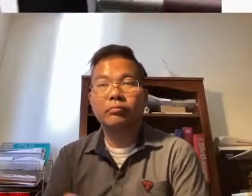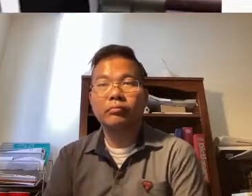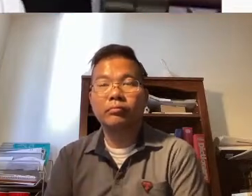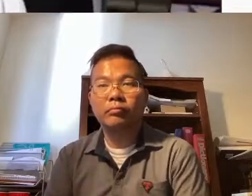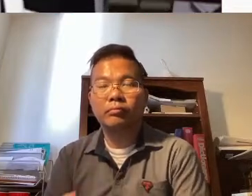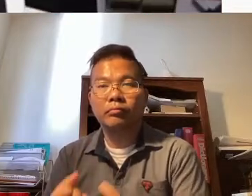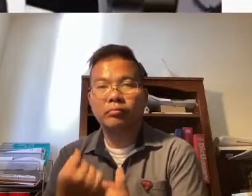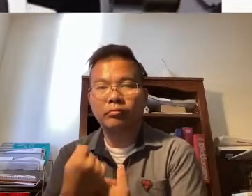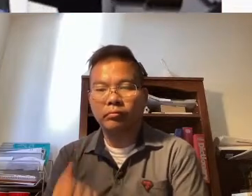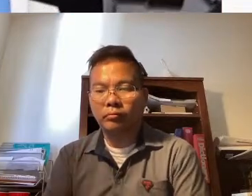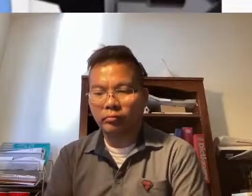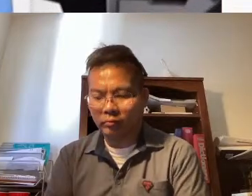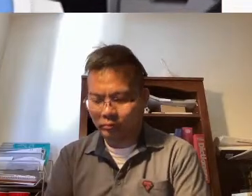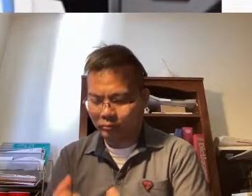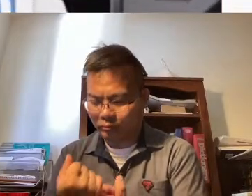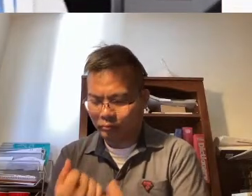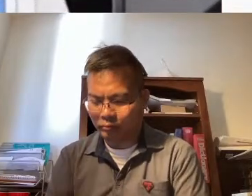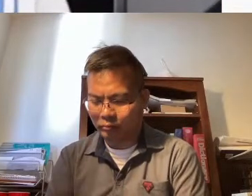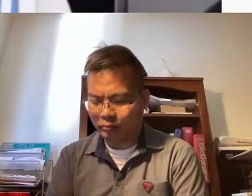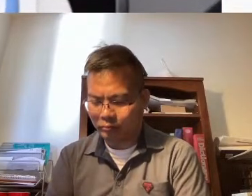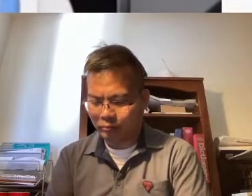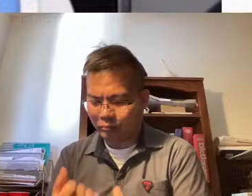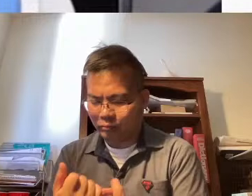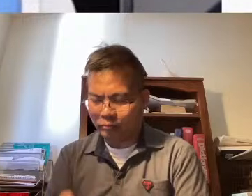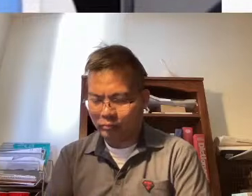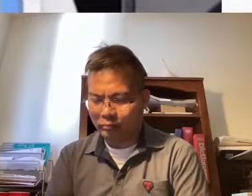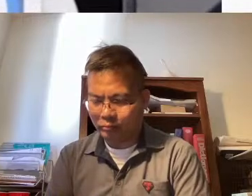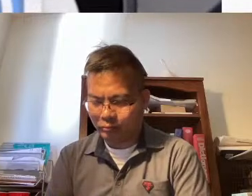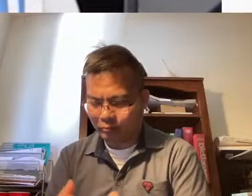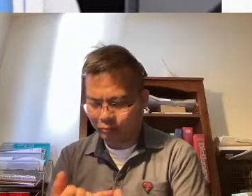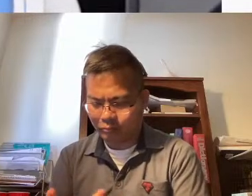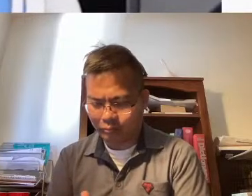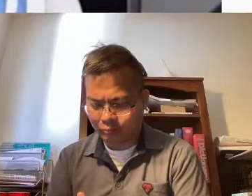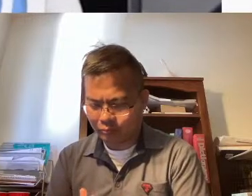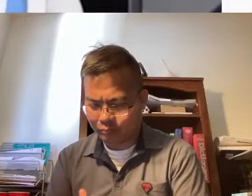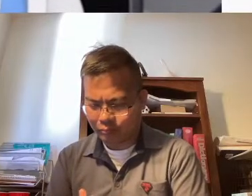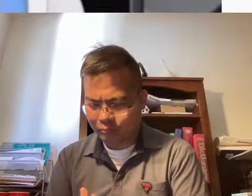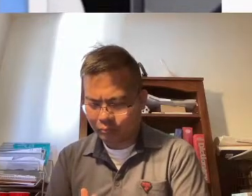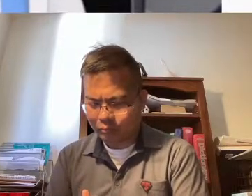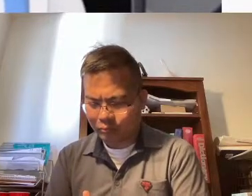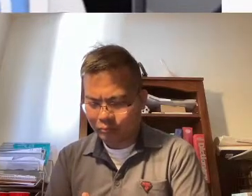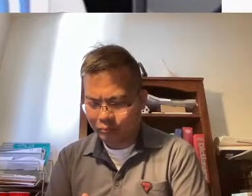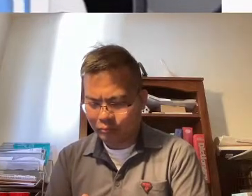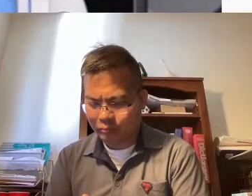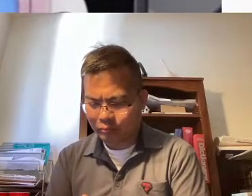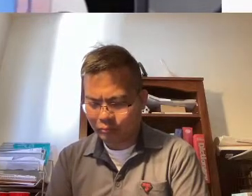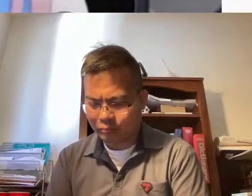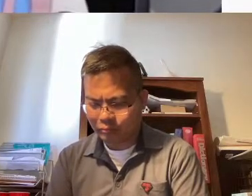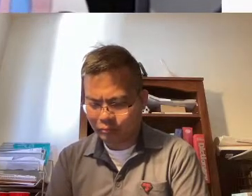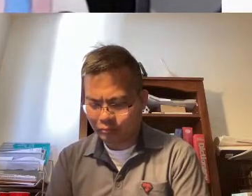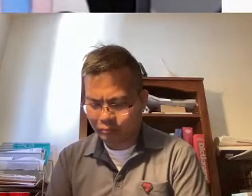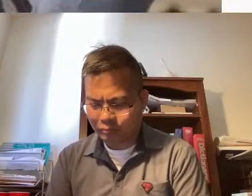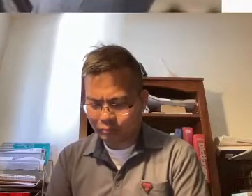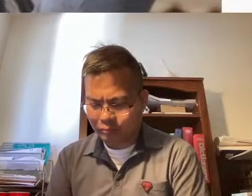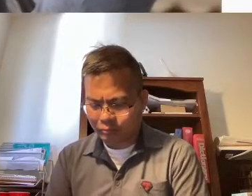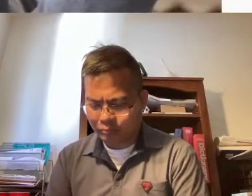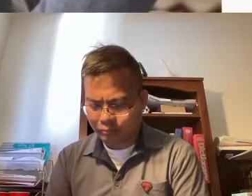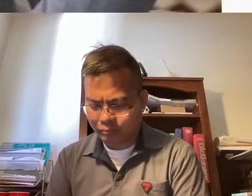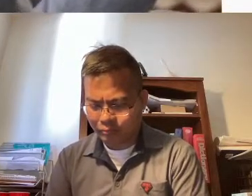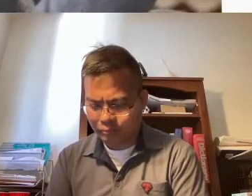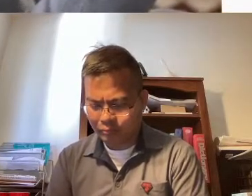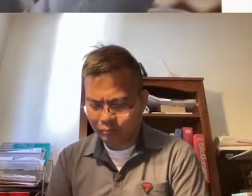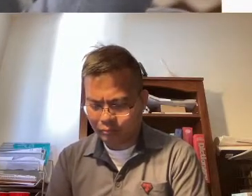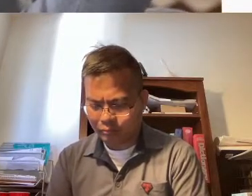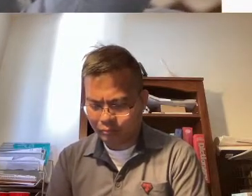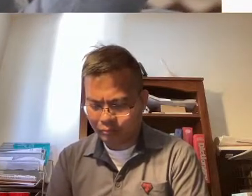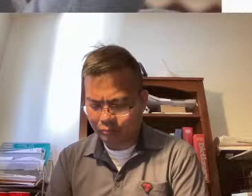cho chúng ta thấy rằng là con số là 14, 15 tỷ hoặc là 20 tỷ hay là bao nhiêu nó không quan trọng. Nhưng tôi có thể